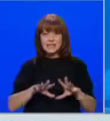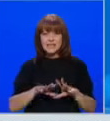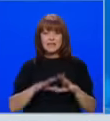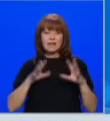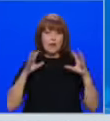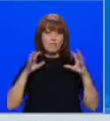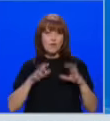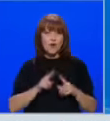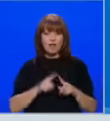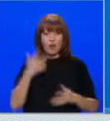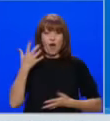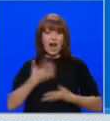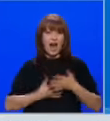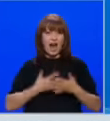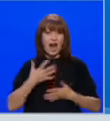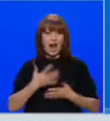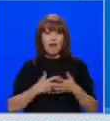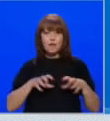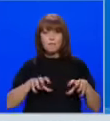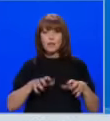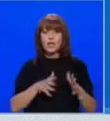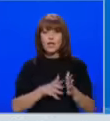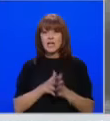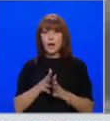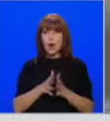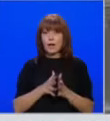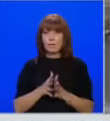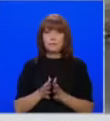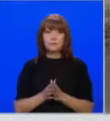в кален капан на алтернативния фестивал Burning Man.